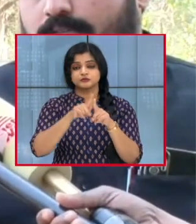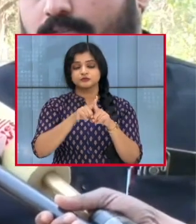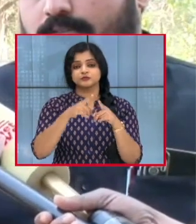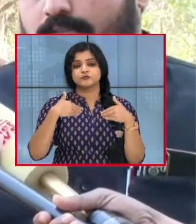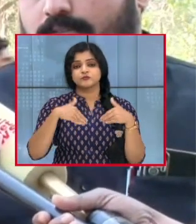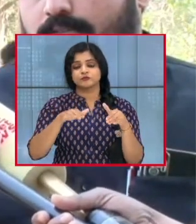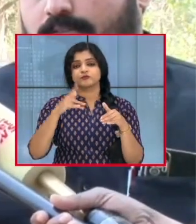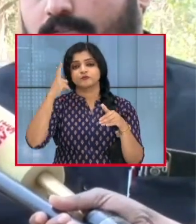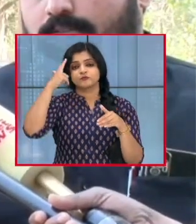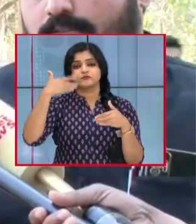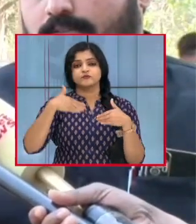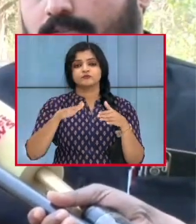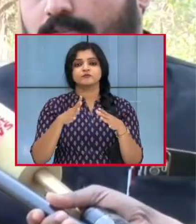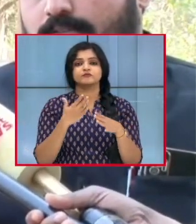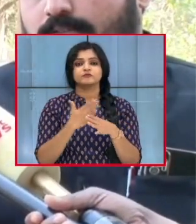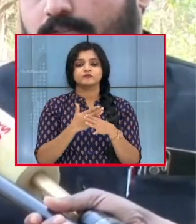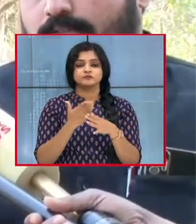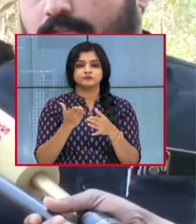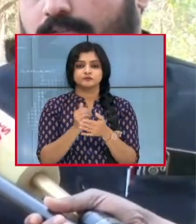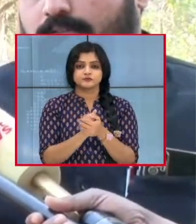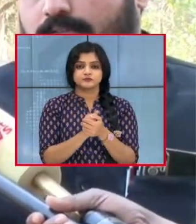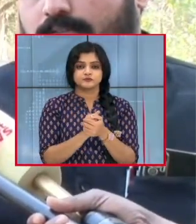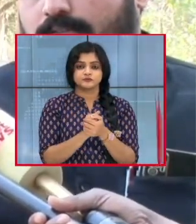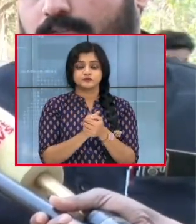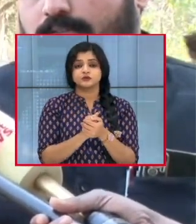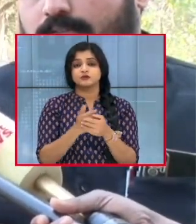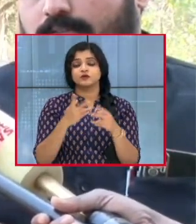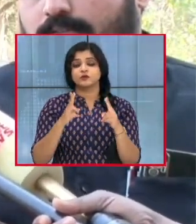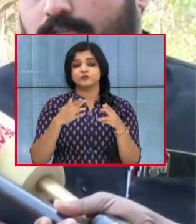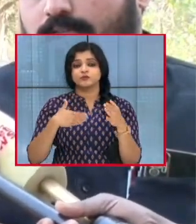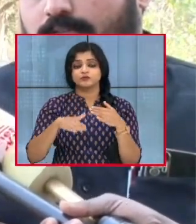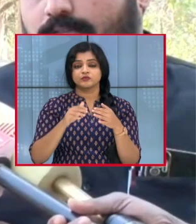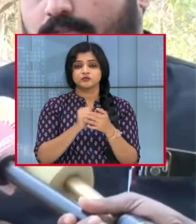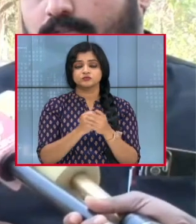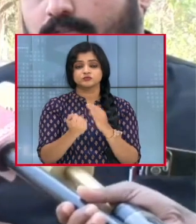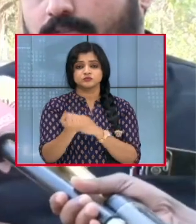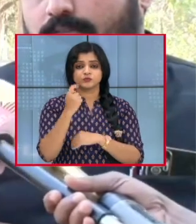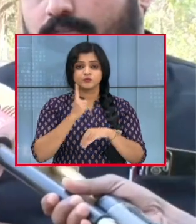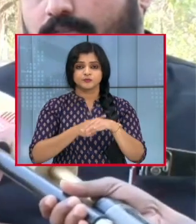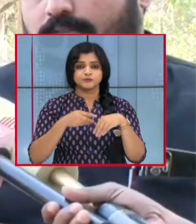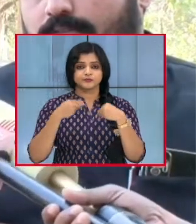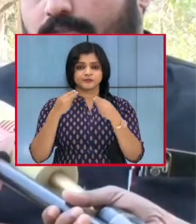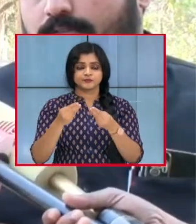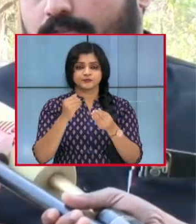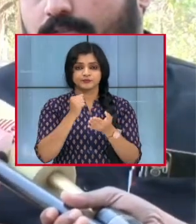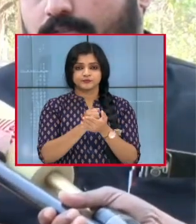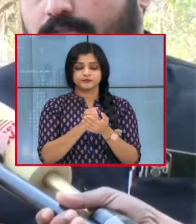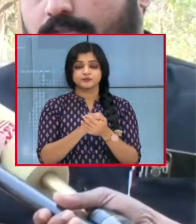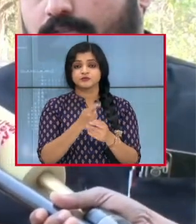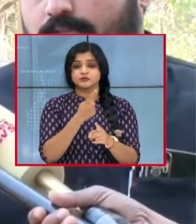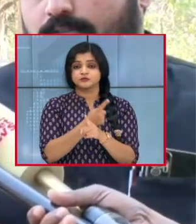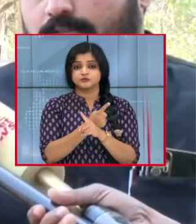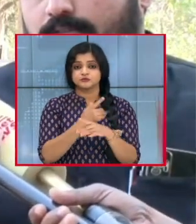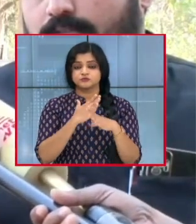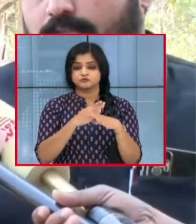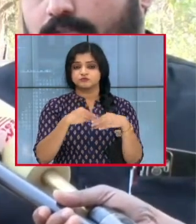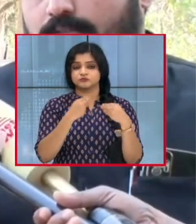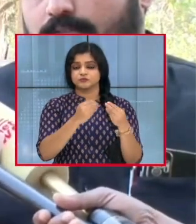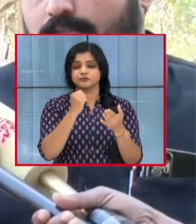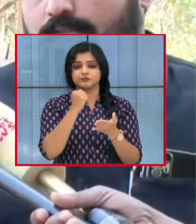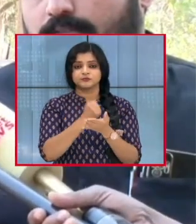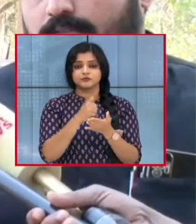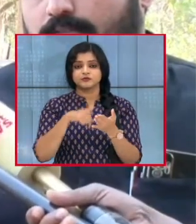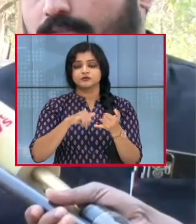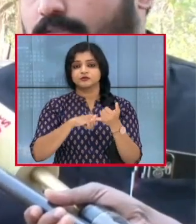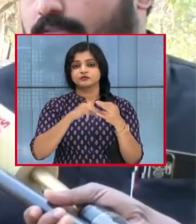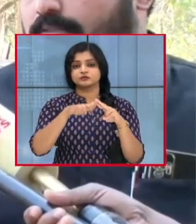നിലയിലാണ് അവരുടെ തലച്ചോറ് പ്രവർത്തിച്ചുകൊണ്ടിരിക്കുന്നത്. സ്വാഭാവികമായും ശക്തമായ നടപടി അവർക്കെതിരെ, ഈ അധ്യാപികയ്ക്കെതിരെ ഉണ്ടാകണം എന്നുള്ളതാണ്